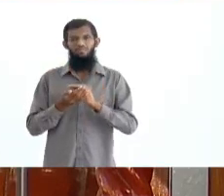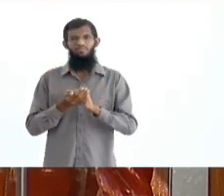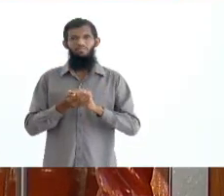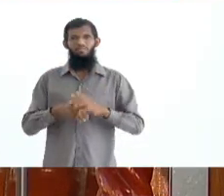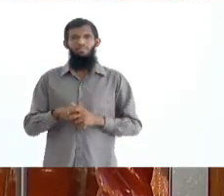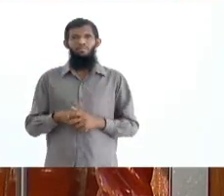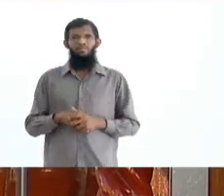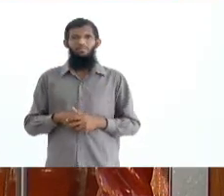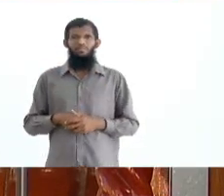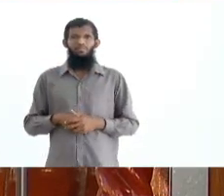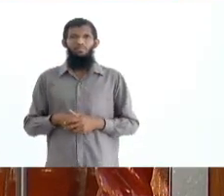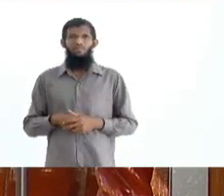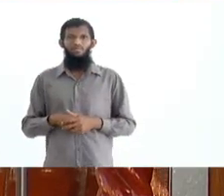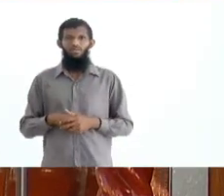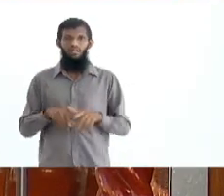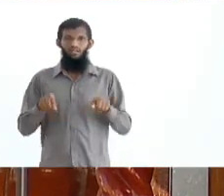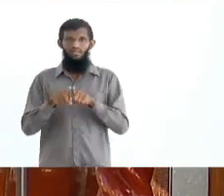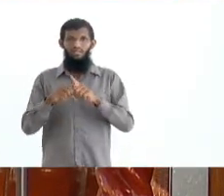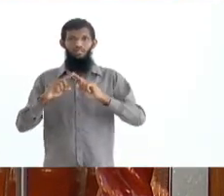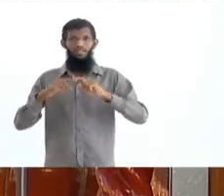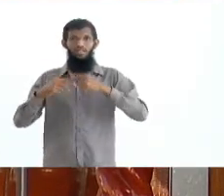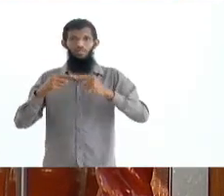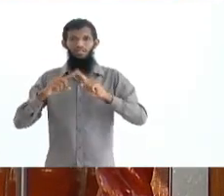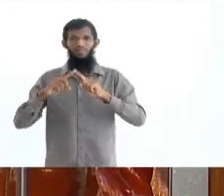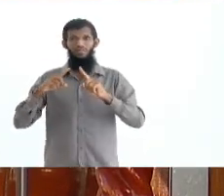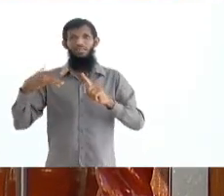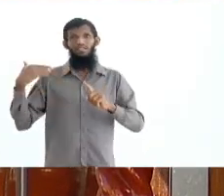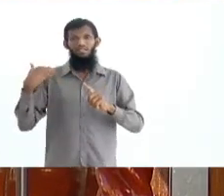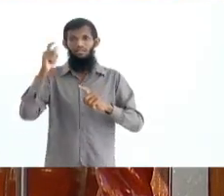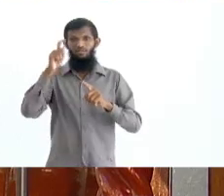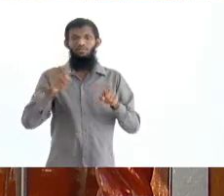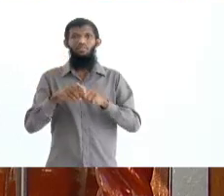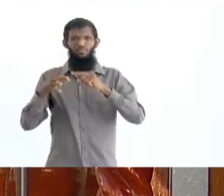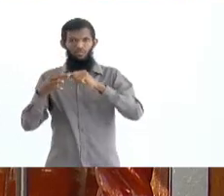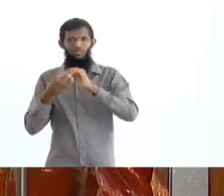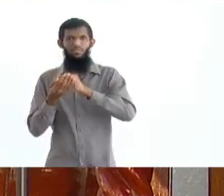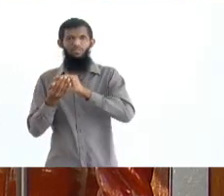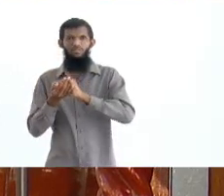ಮಿಫದ ಜುವಾನುಂಗೆ ವಾಹಕ ಬಯಾನ್ ಕುರವ್ವ ಮ್ಯಾಂಗ್ ಅಲ್ಲಾಹು ವಹೀ ಕುರವ್ವಾಫವನಿ